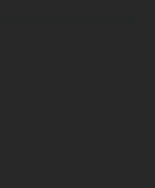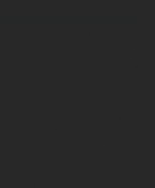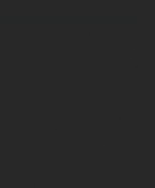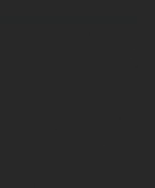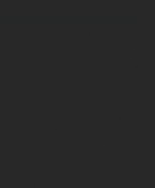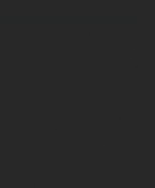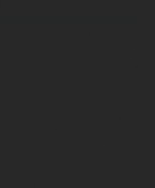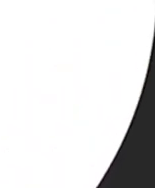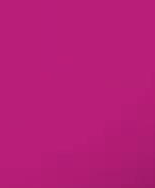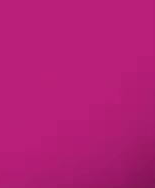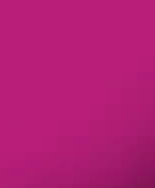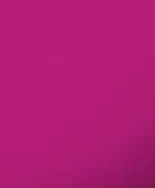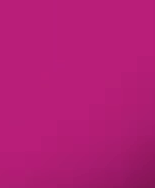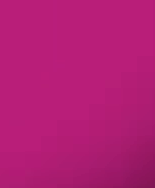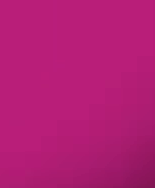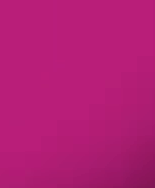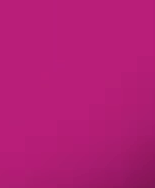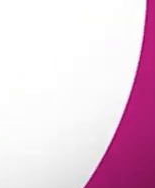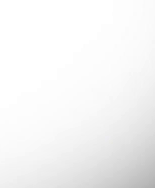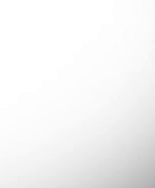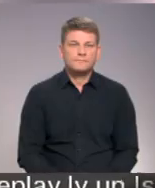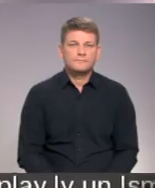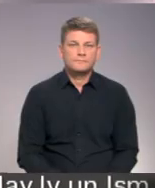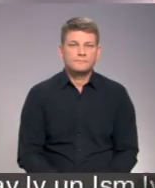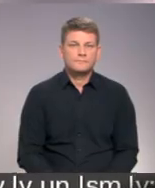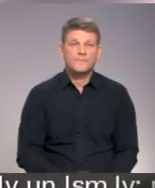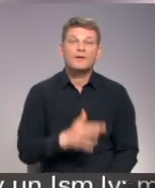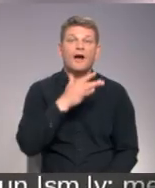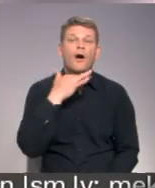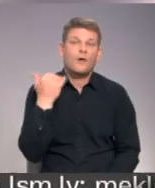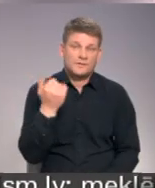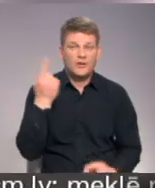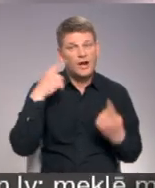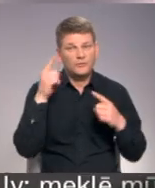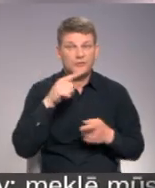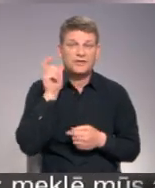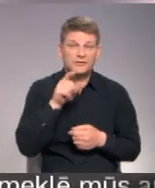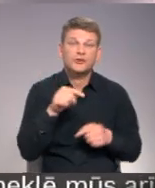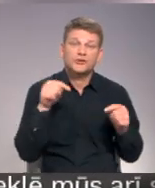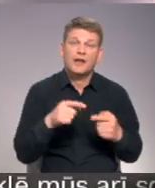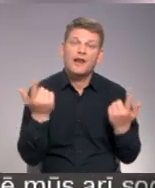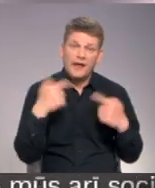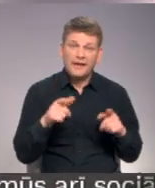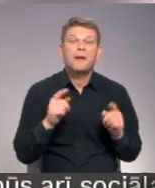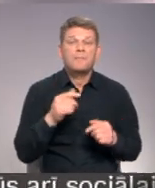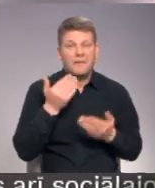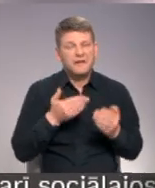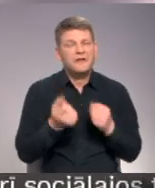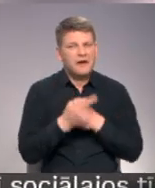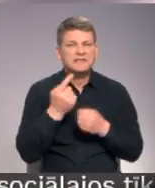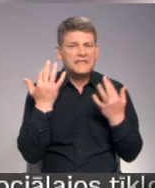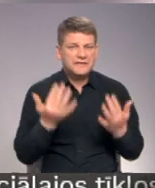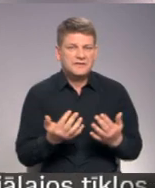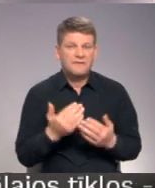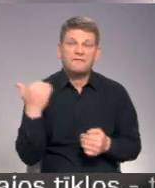Re, viss ēters ir te! Daudzi radošie cilvēki šajā laikā mēģina rast